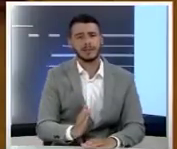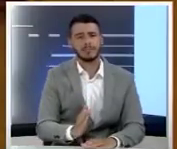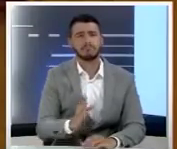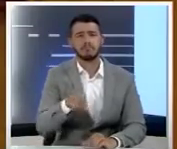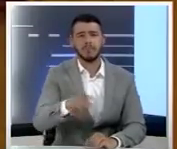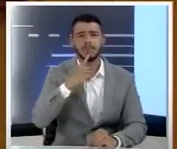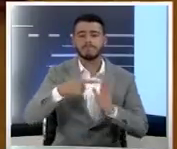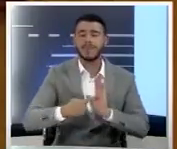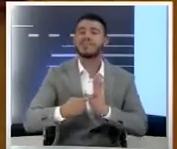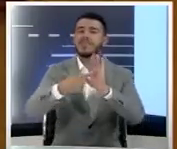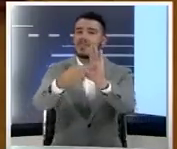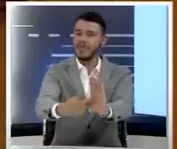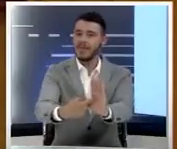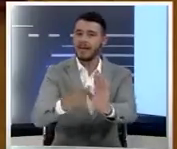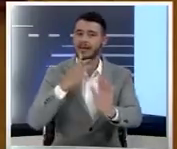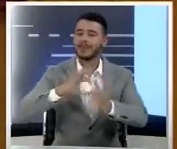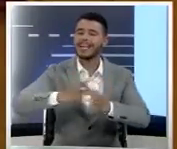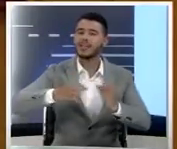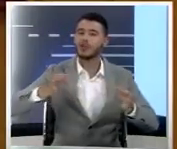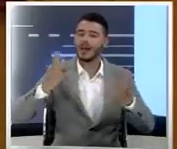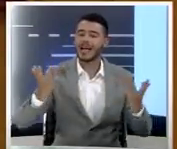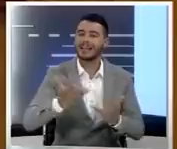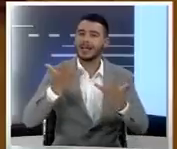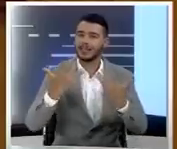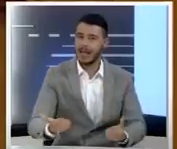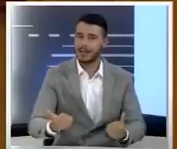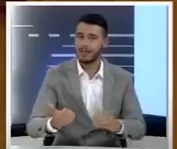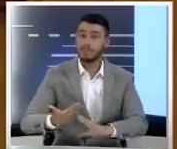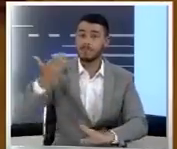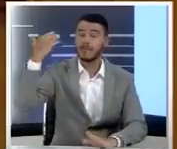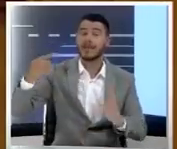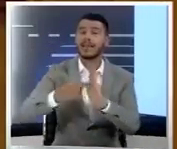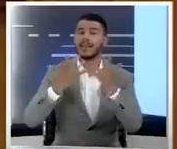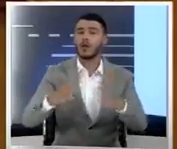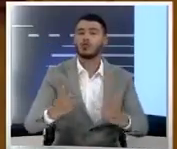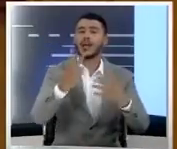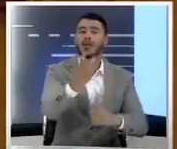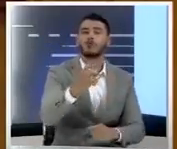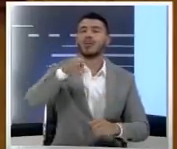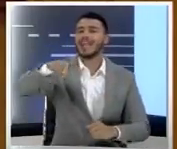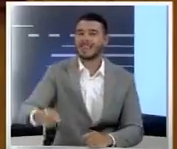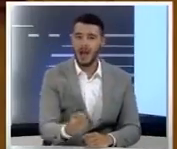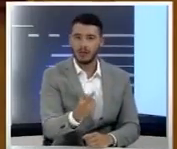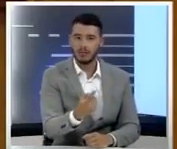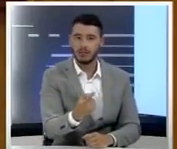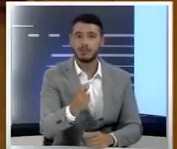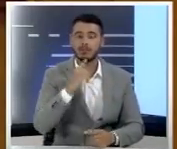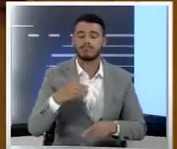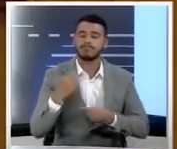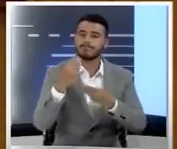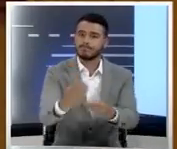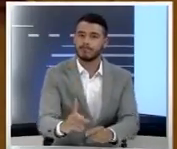ορισμένες ιστορικές τάσεις. Η μεγάλη κρίση του 1929 παλιότερα γέννησε ένα προοδευτικό ρεύμα και